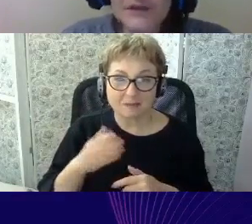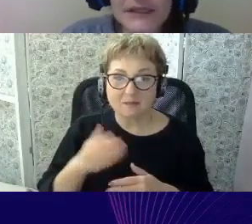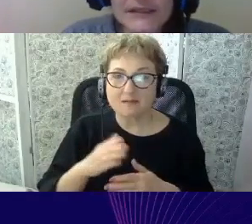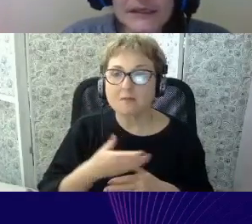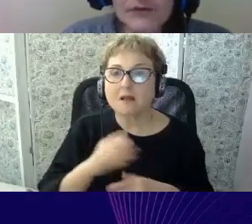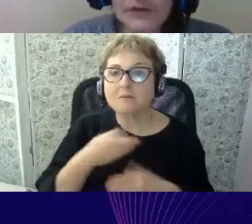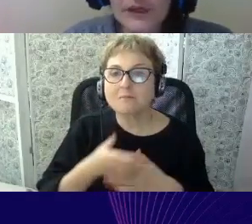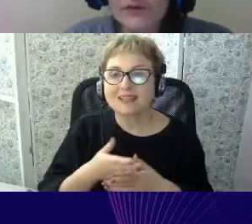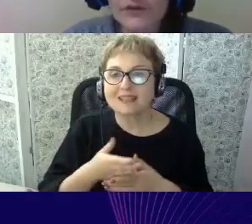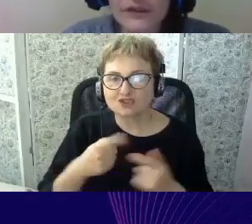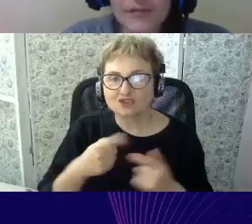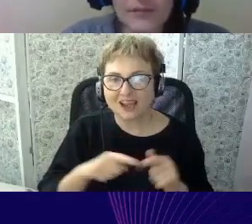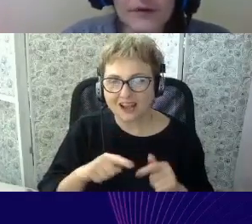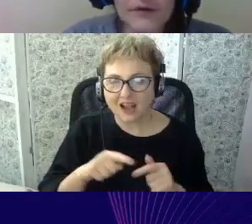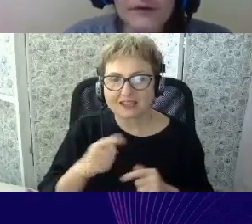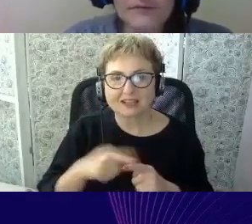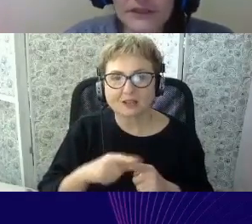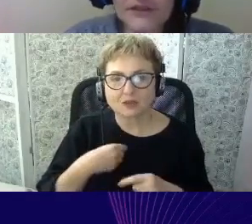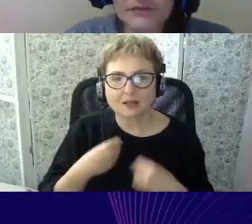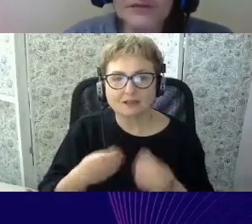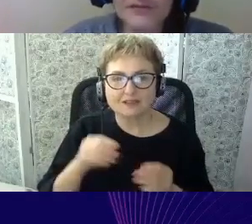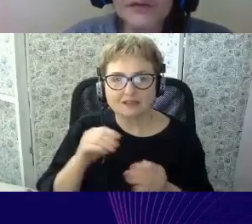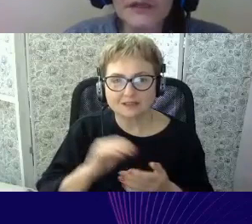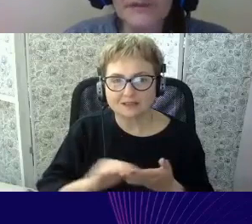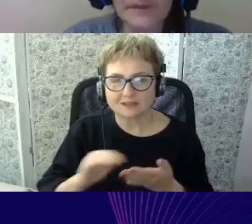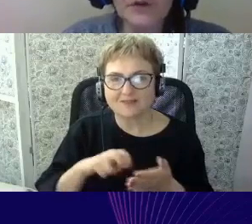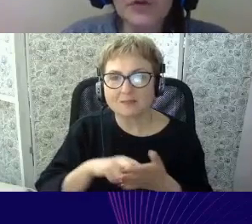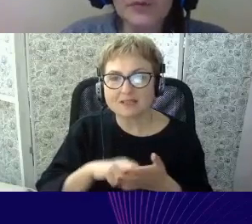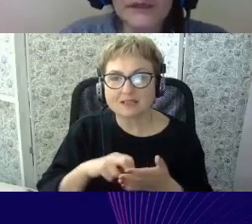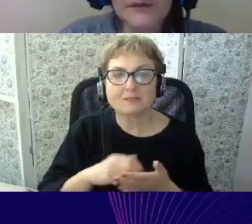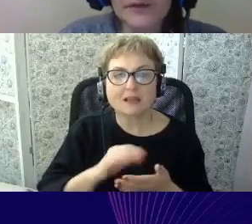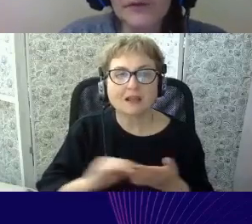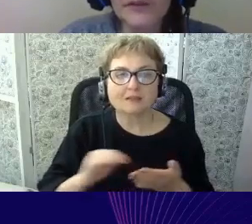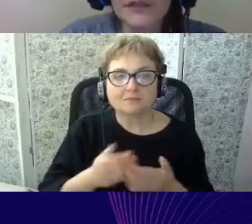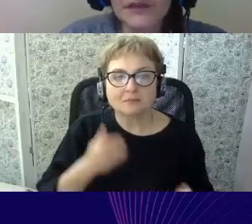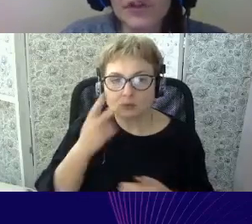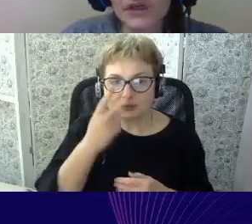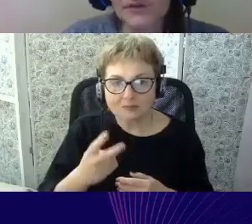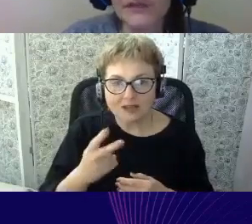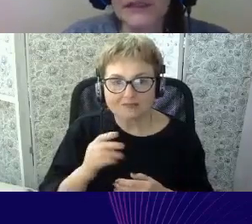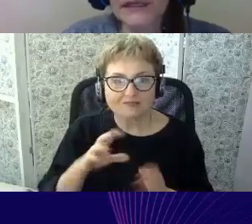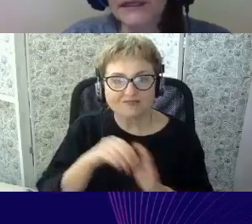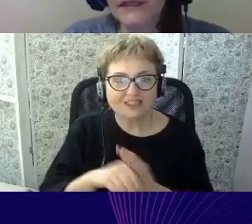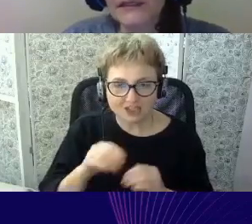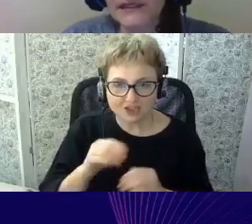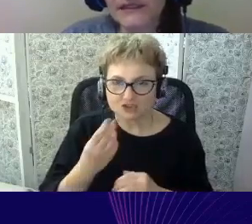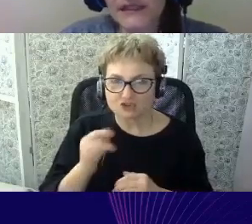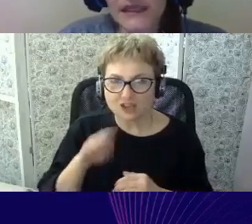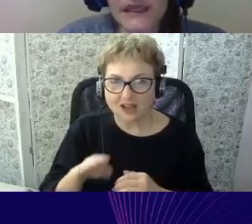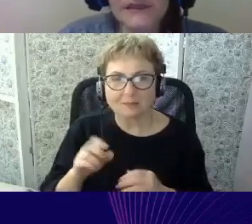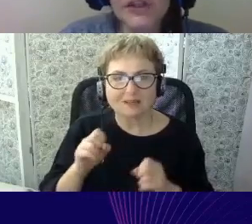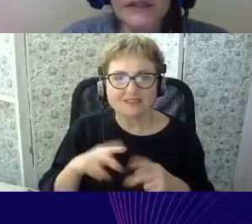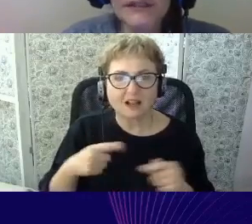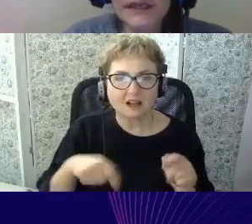Методические рекомендации, которые дает нам, содержатся в письме, вернее, предусматривает введение в штат профессиональных